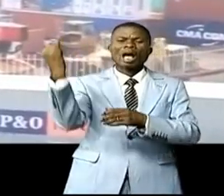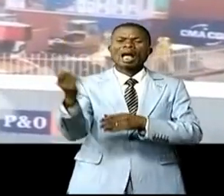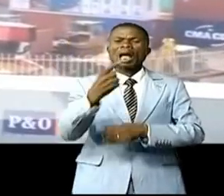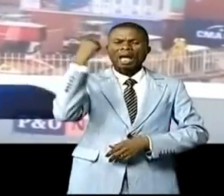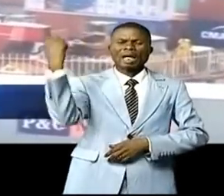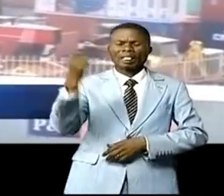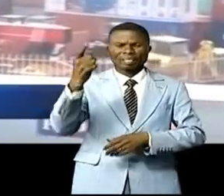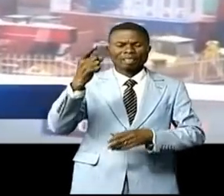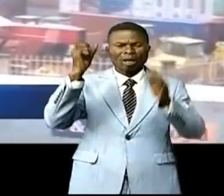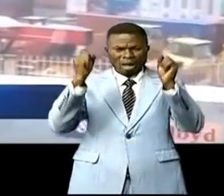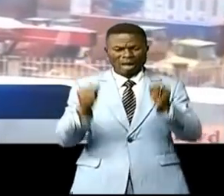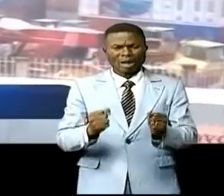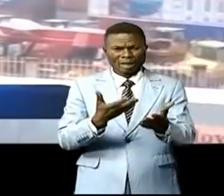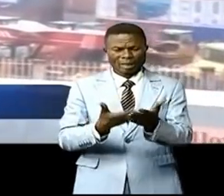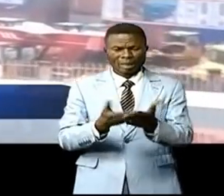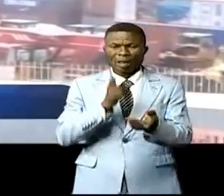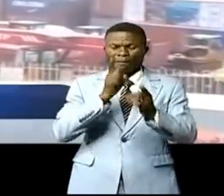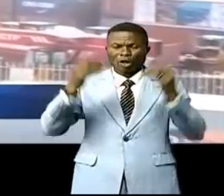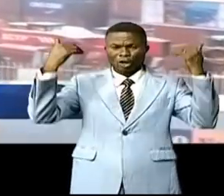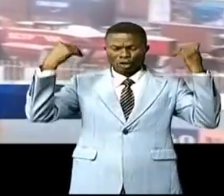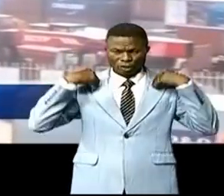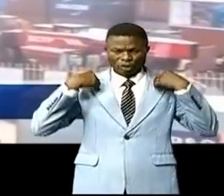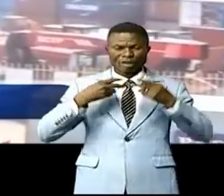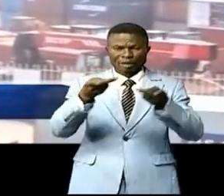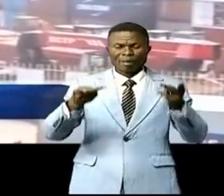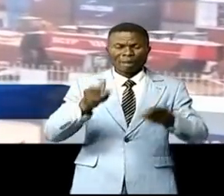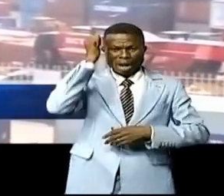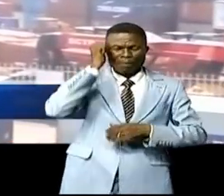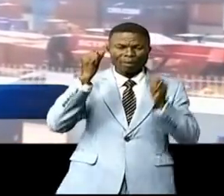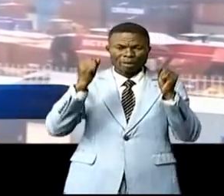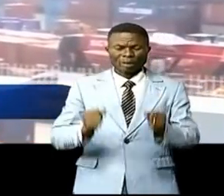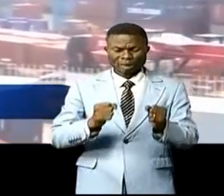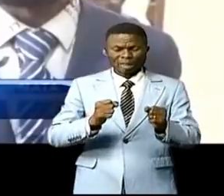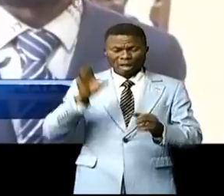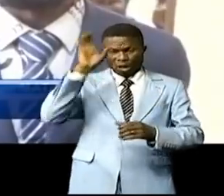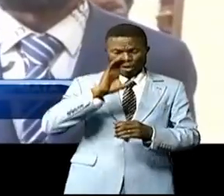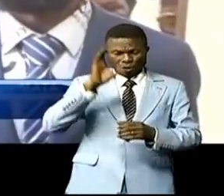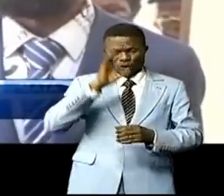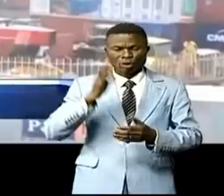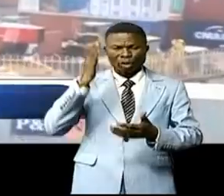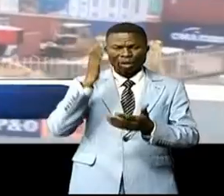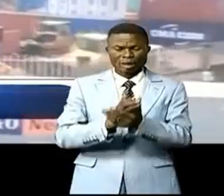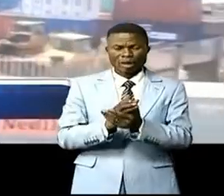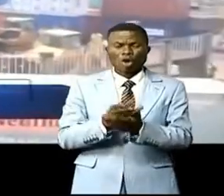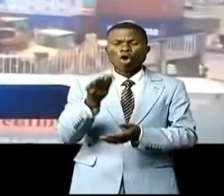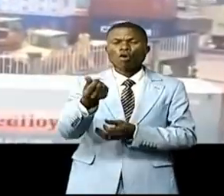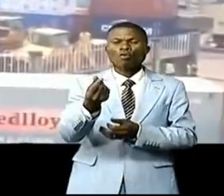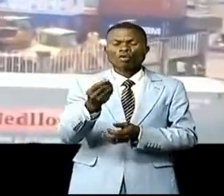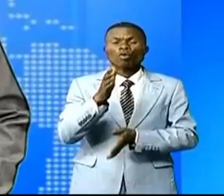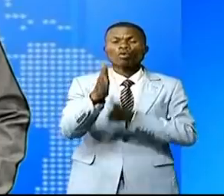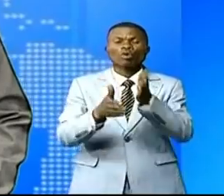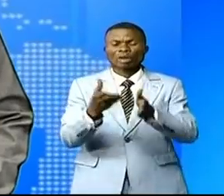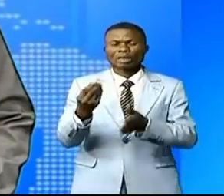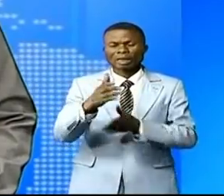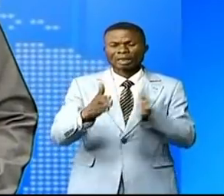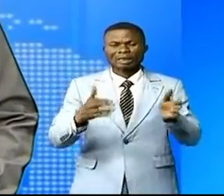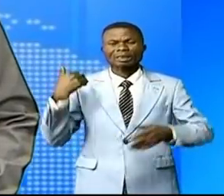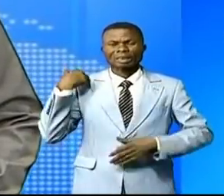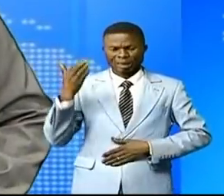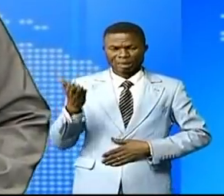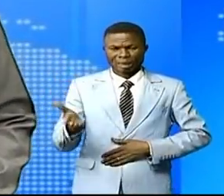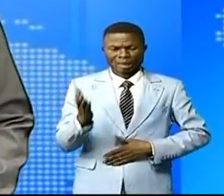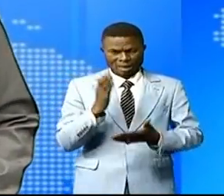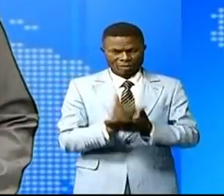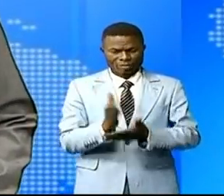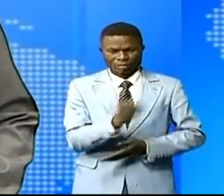avec les chefs de département de port avec une seule vision, la bataille contre le coulage des recettes.